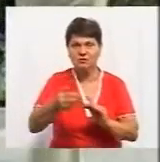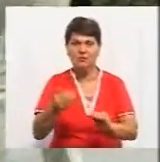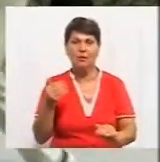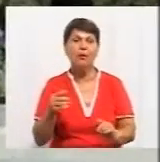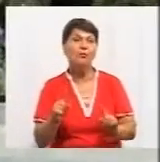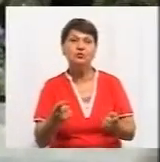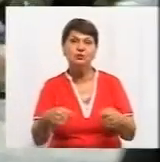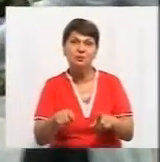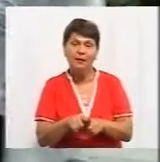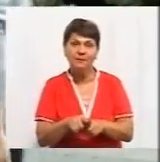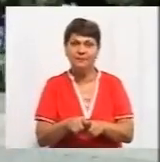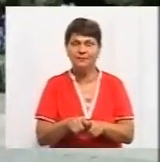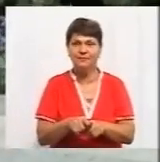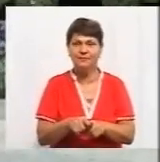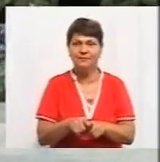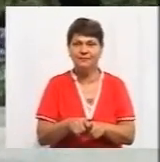так?